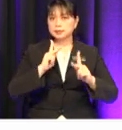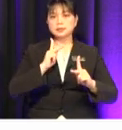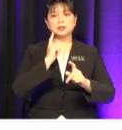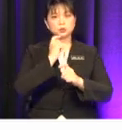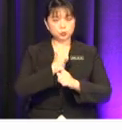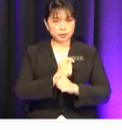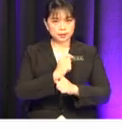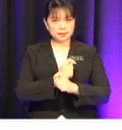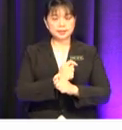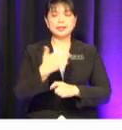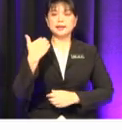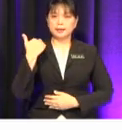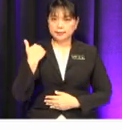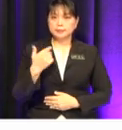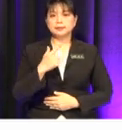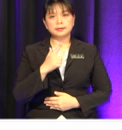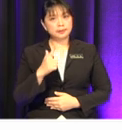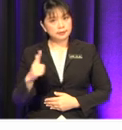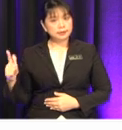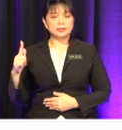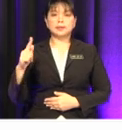kata tugasnya ialah